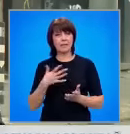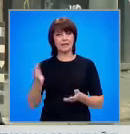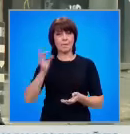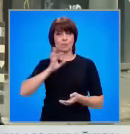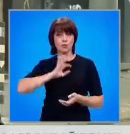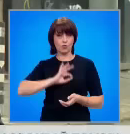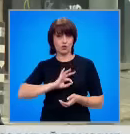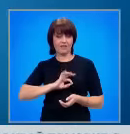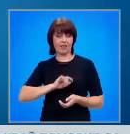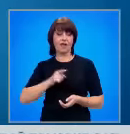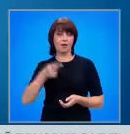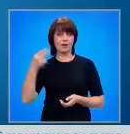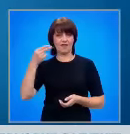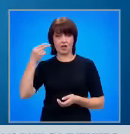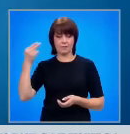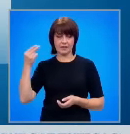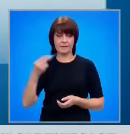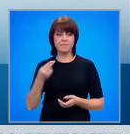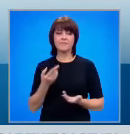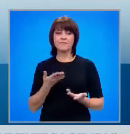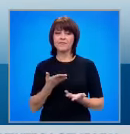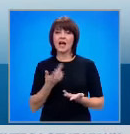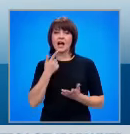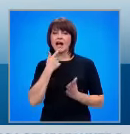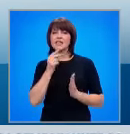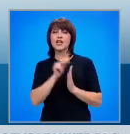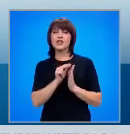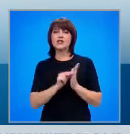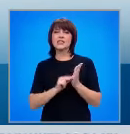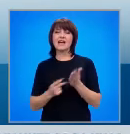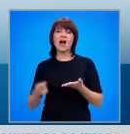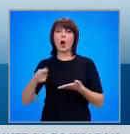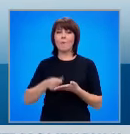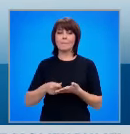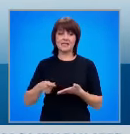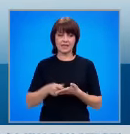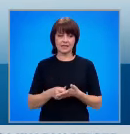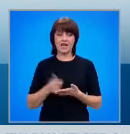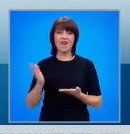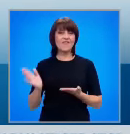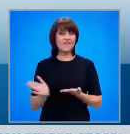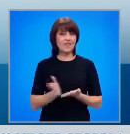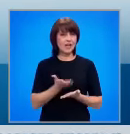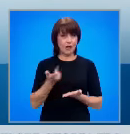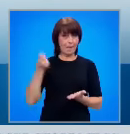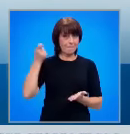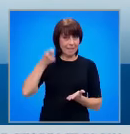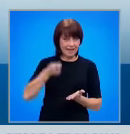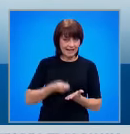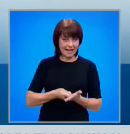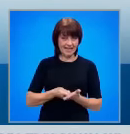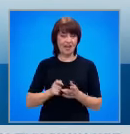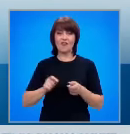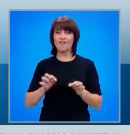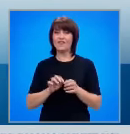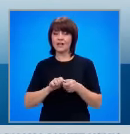от дружеството. Схемата, по която се изчисляват компенсациите, е следната. От вече получените и платени от клиентите фактури